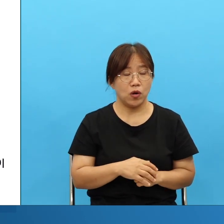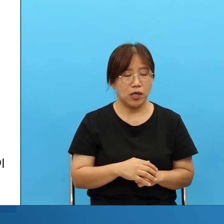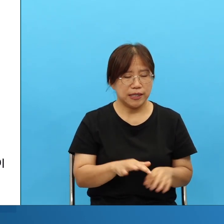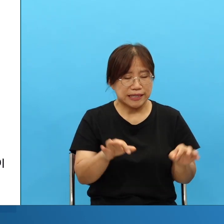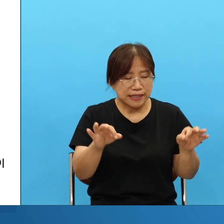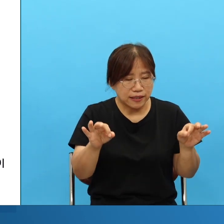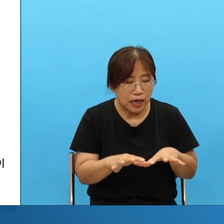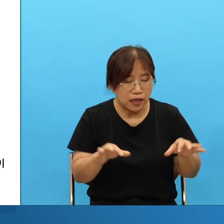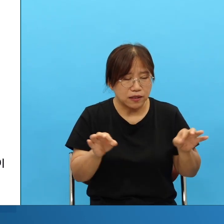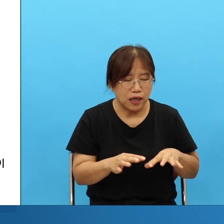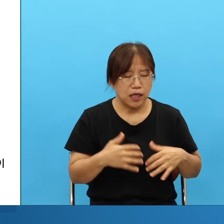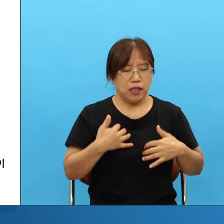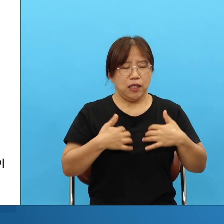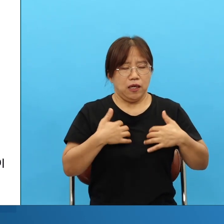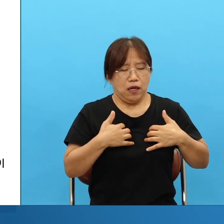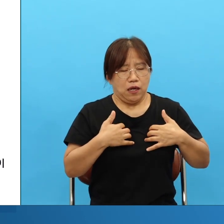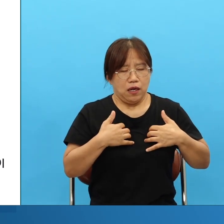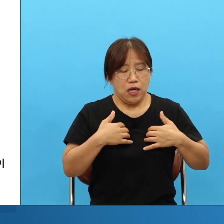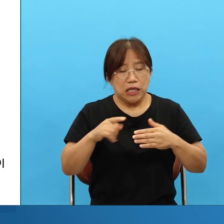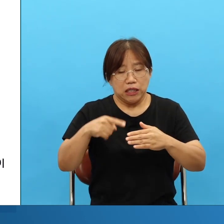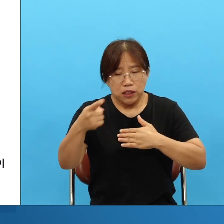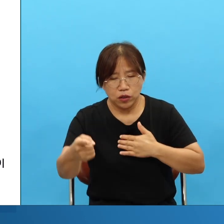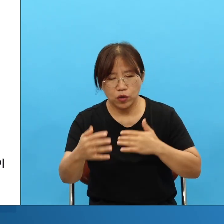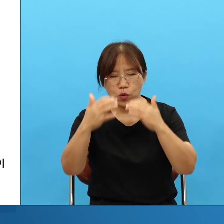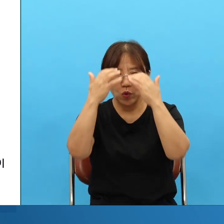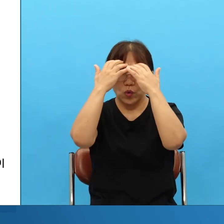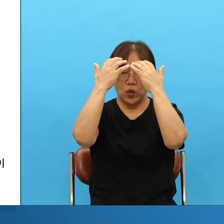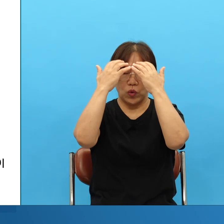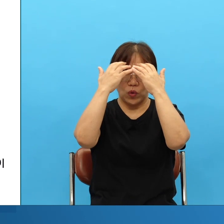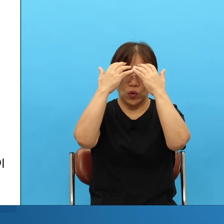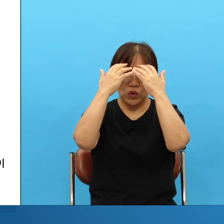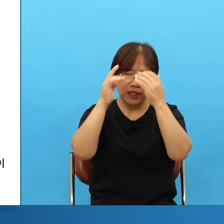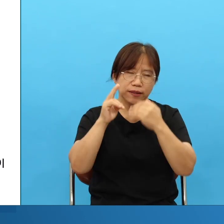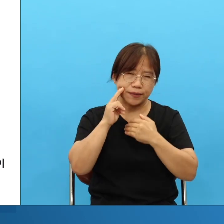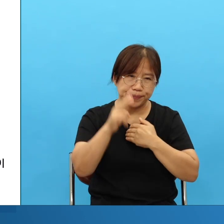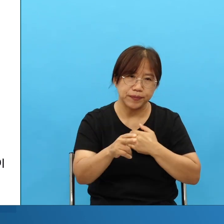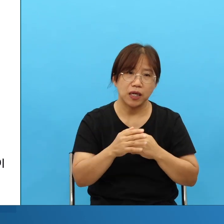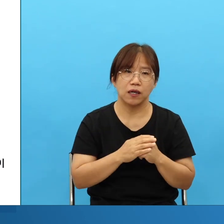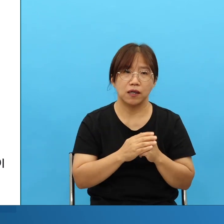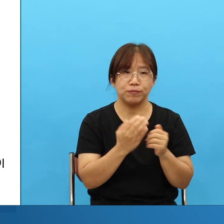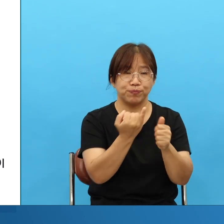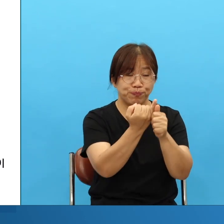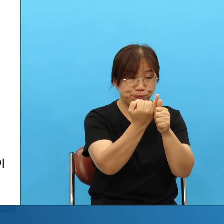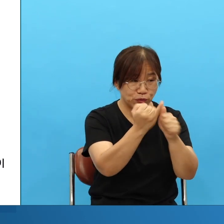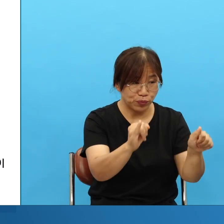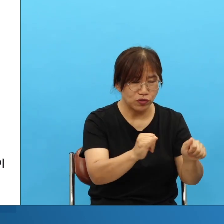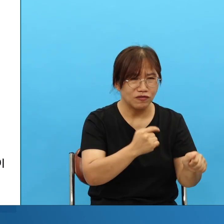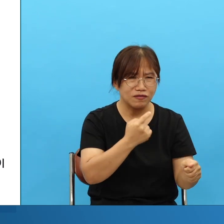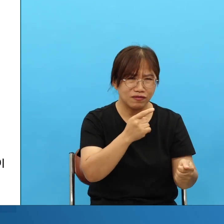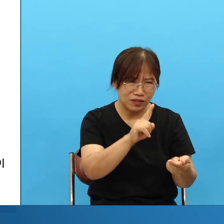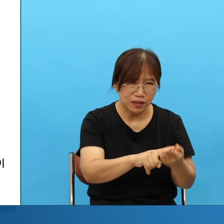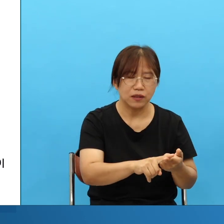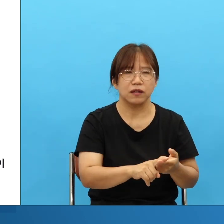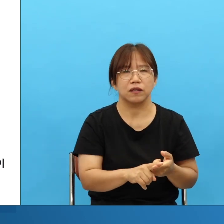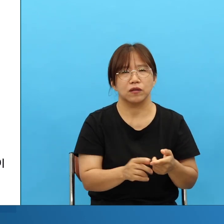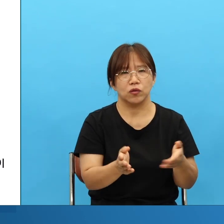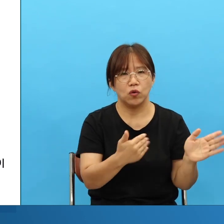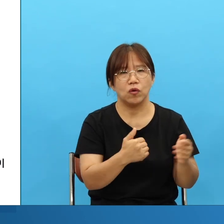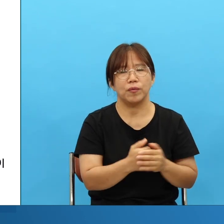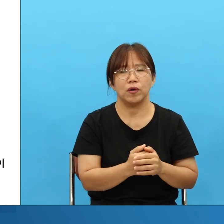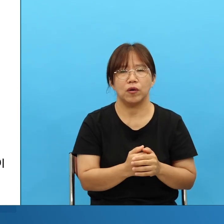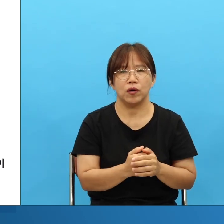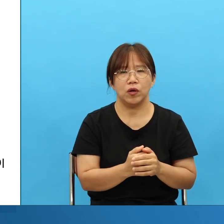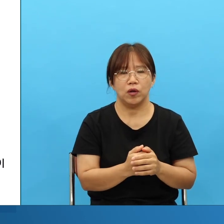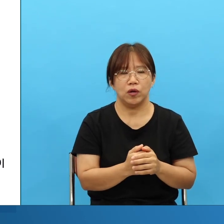이후에는 굉장한 고통이 오는 거죠. 가정이 깨지는 거는 뭐 당연하지만 이 친구는 동성로